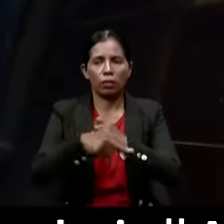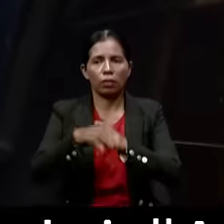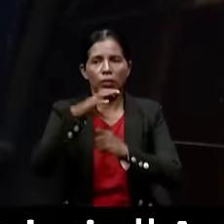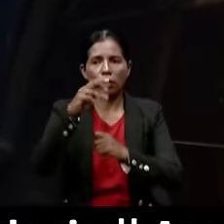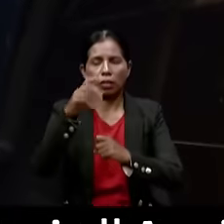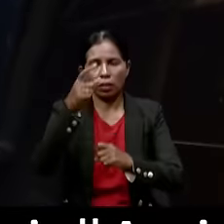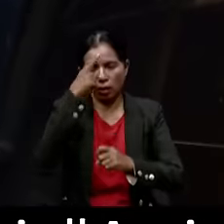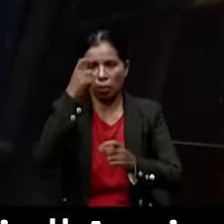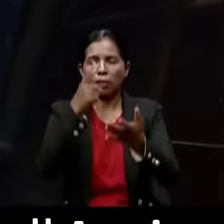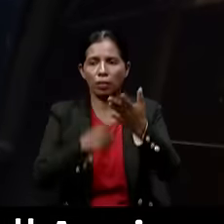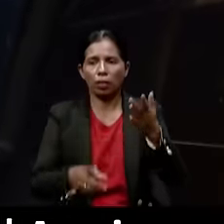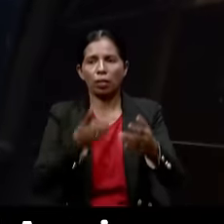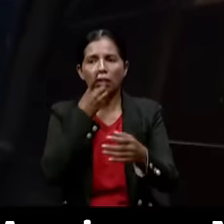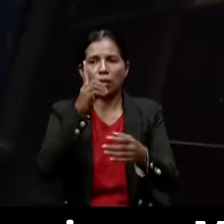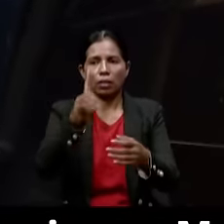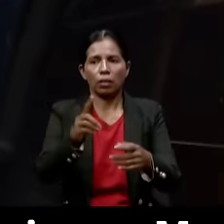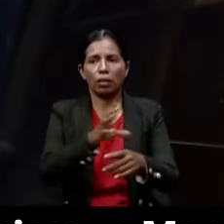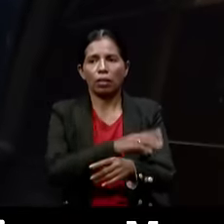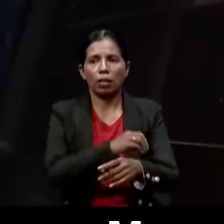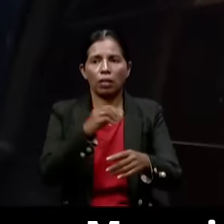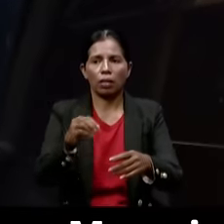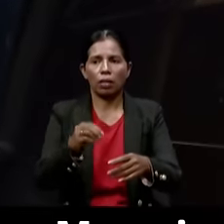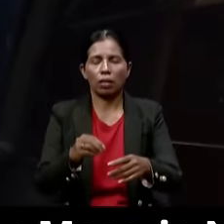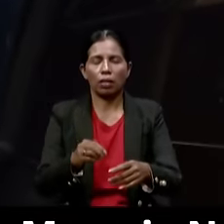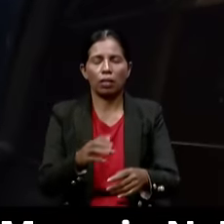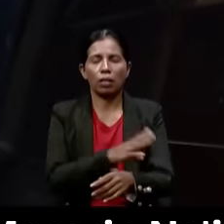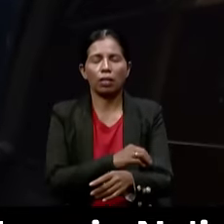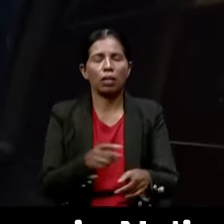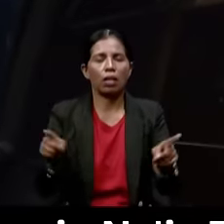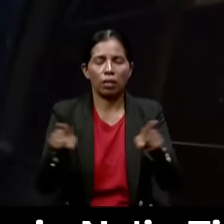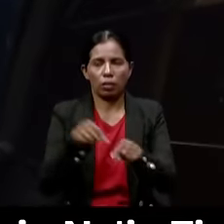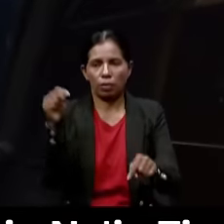saida deklarasaun ne bangkansa buat dekar bahasa ni hasang rasik